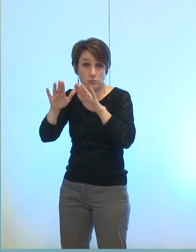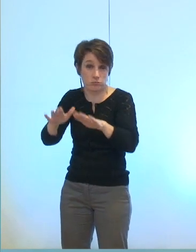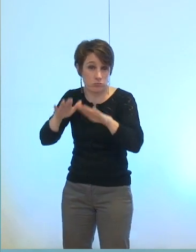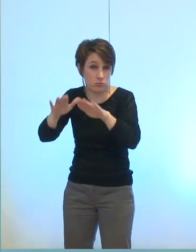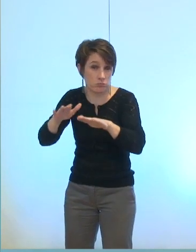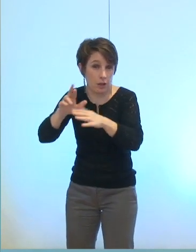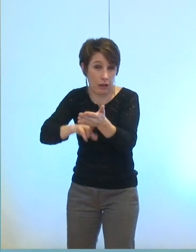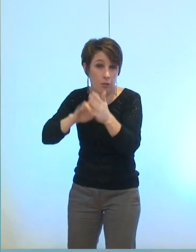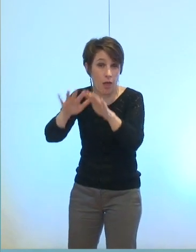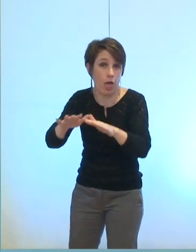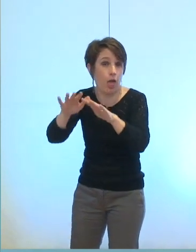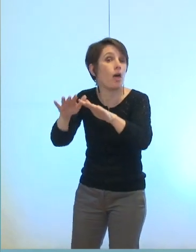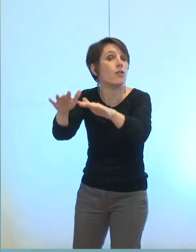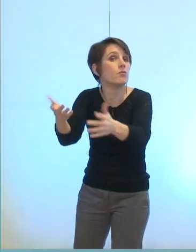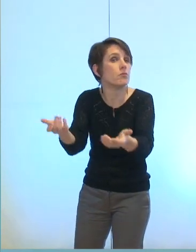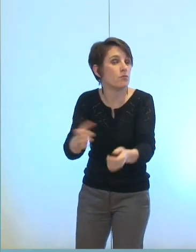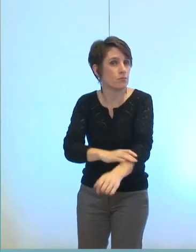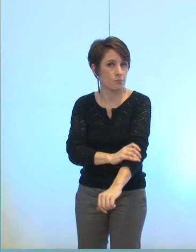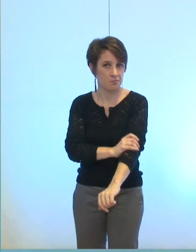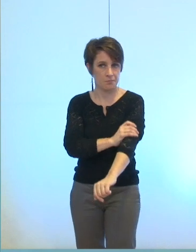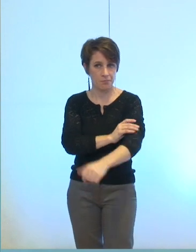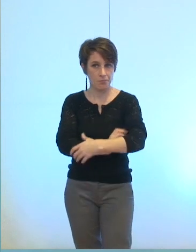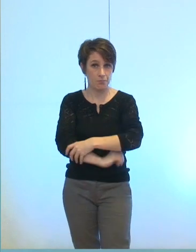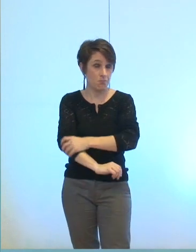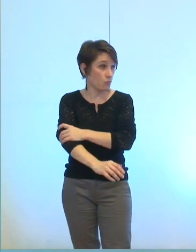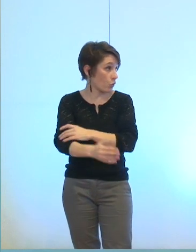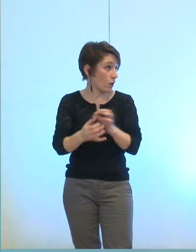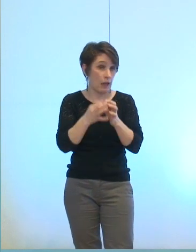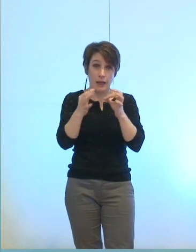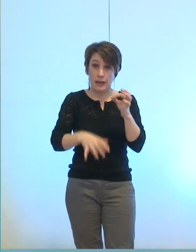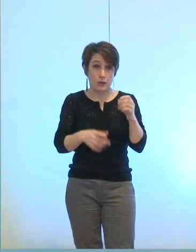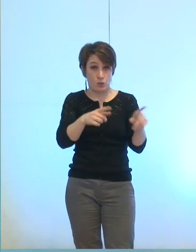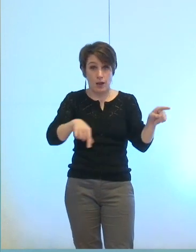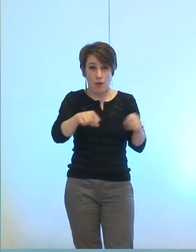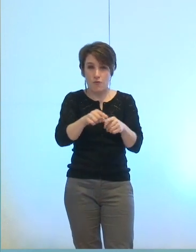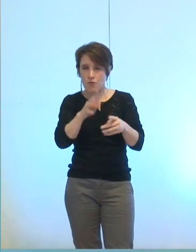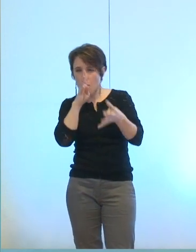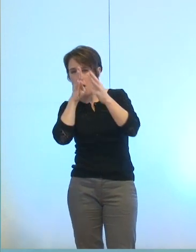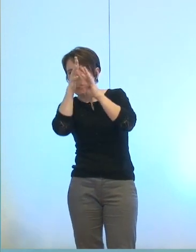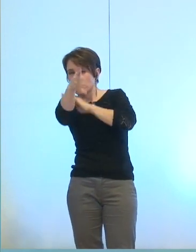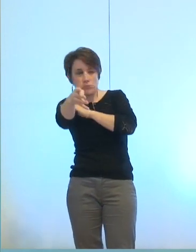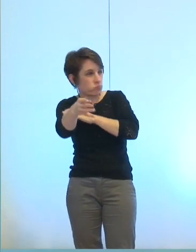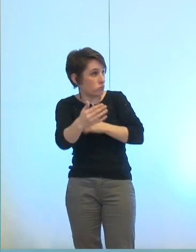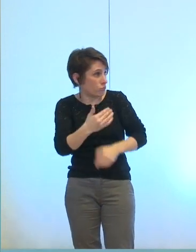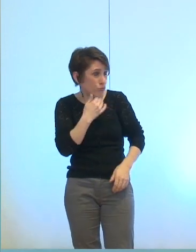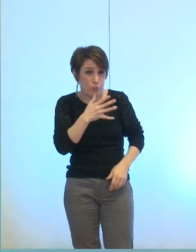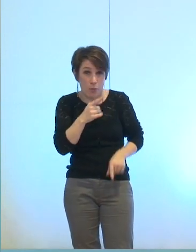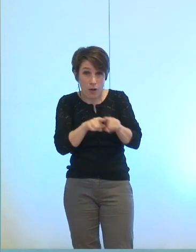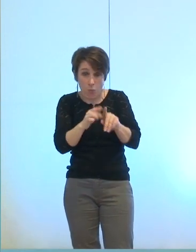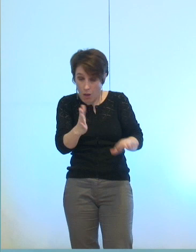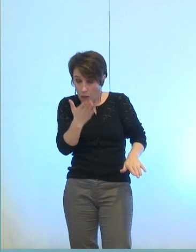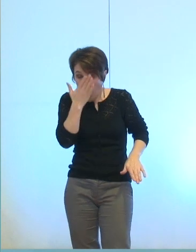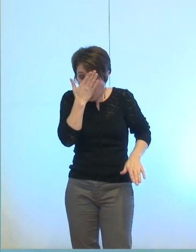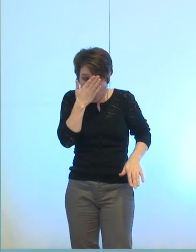démontrez ainsi au fond que vous naviguez à vue puisque vous n'êtes même pas capable avec ce